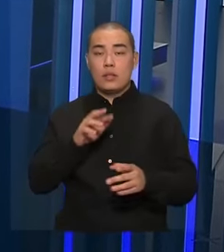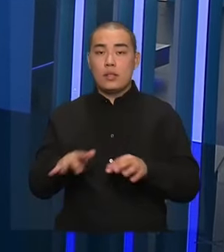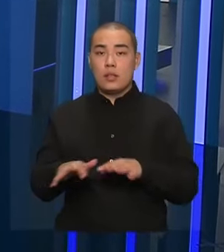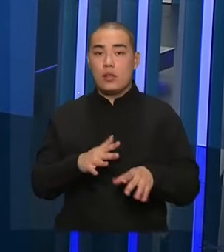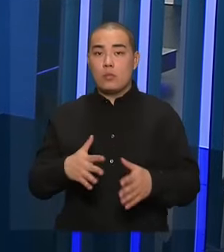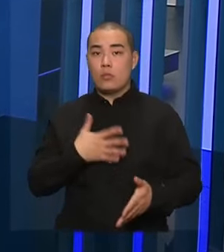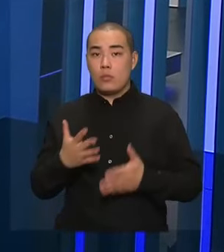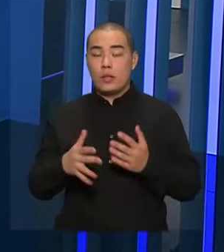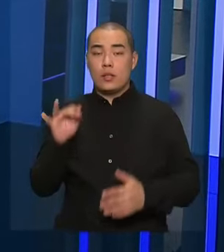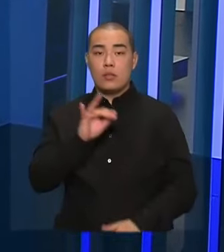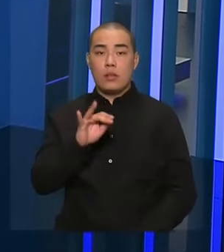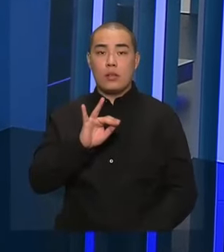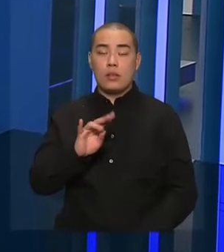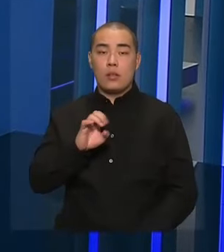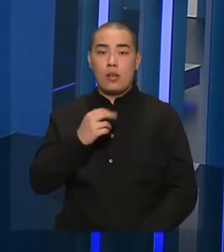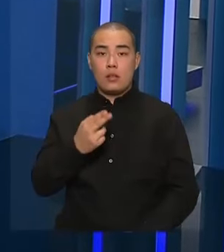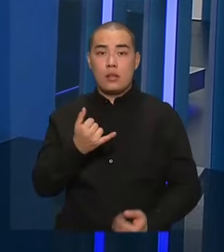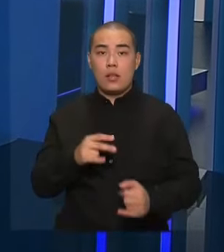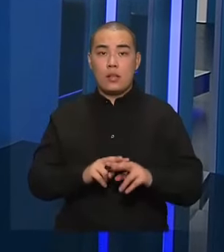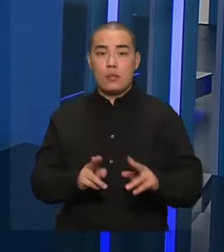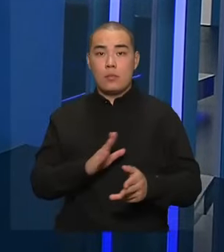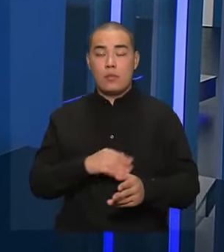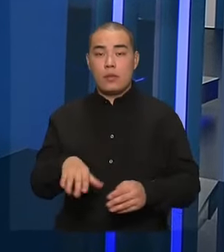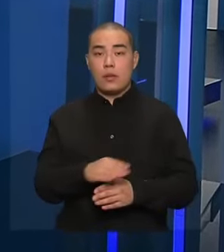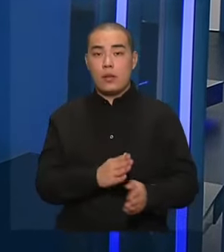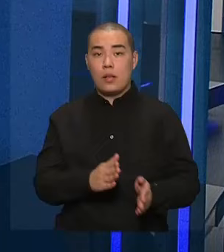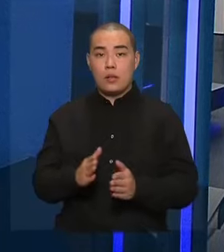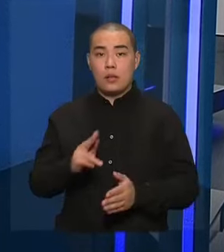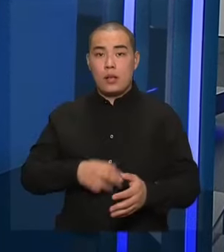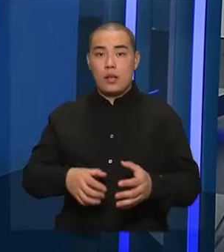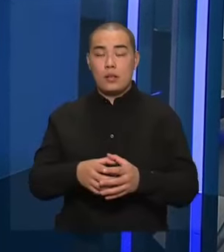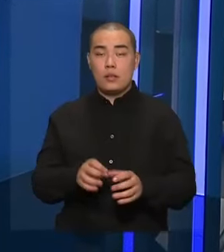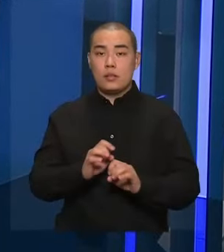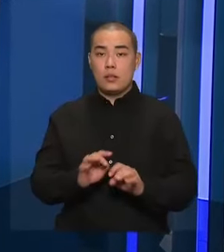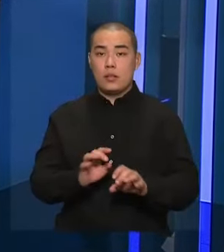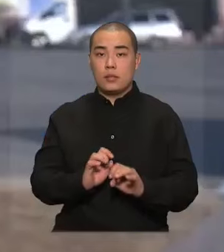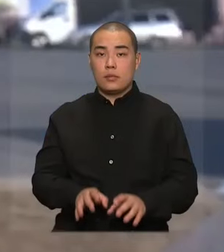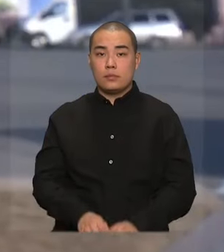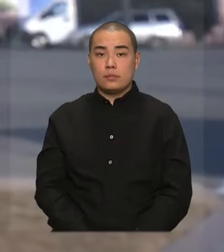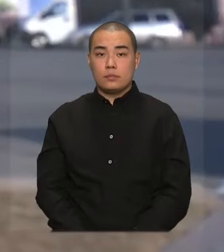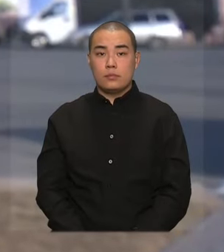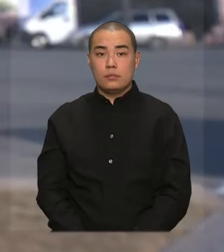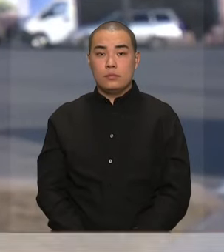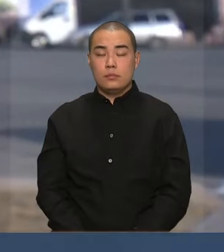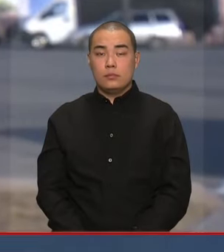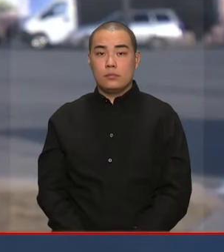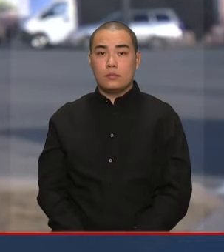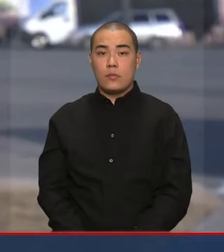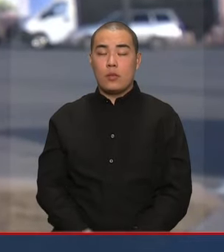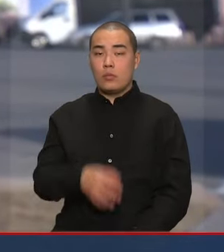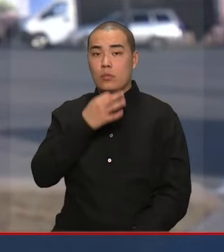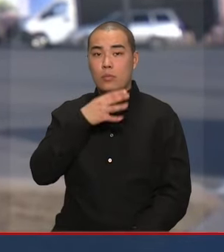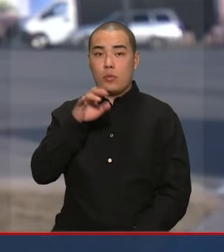духовных, истории и национальной идентичности. Обо всем по порядку расскажет Кунсая Курмет. У